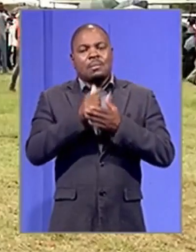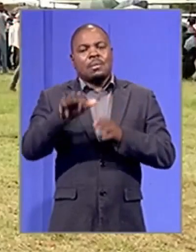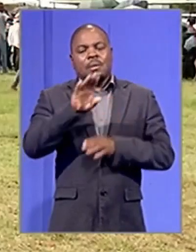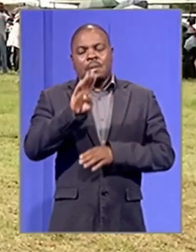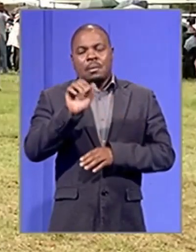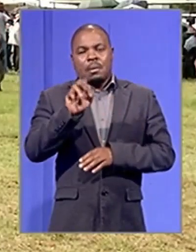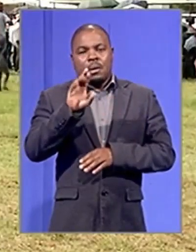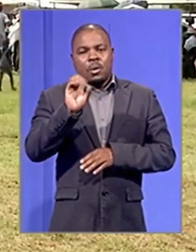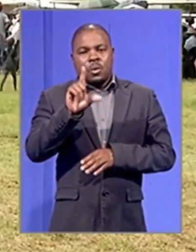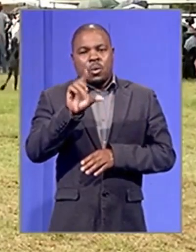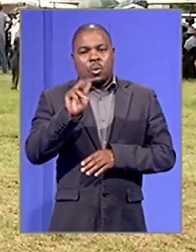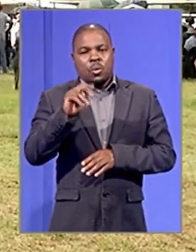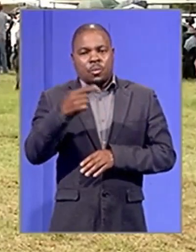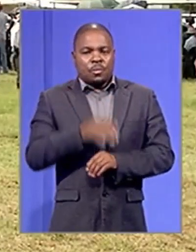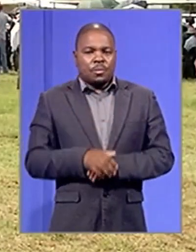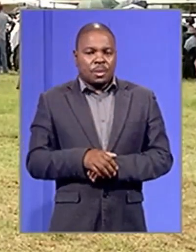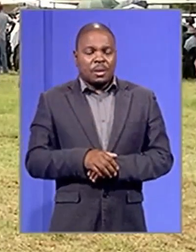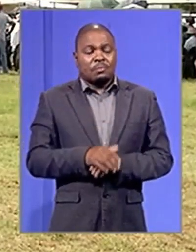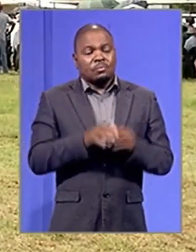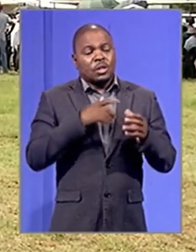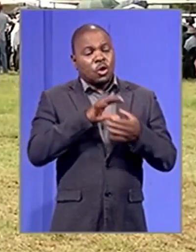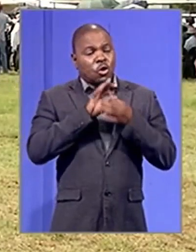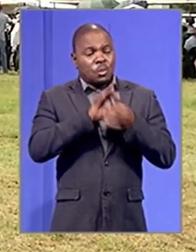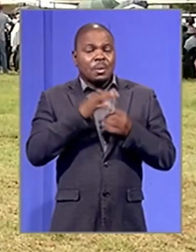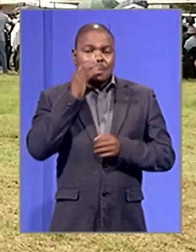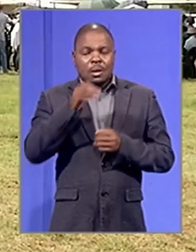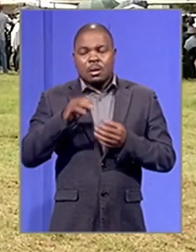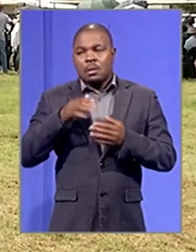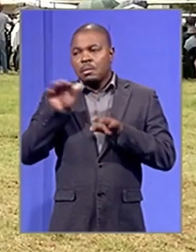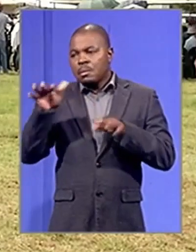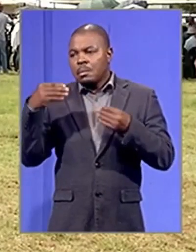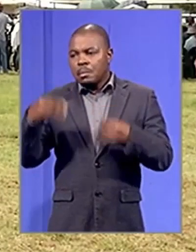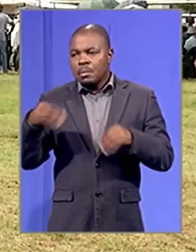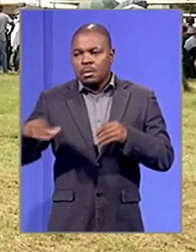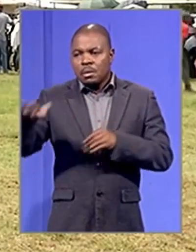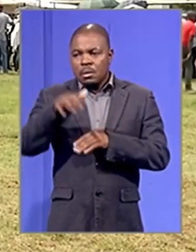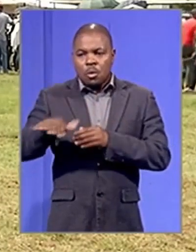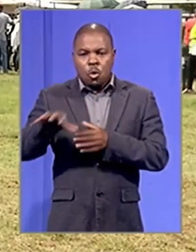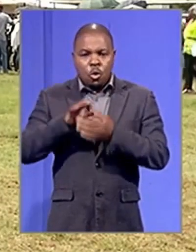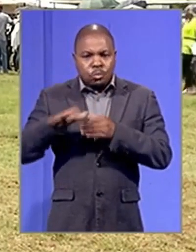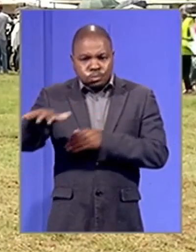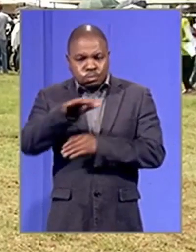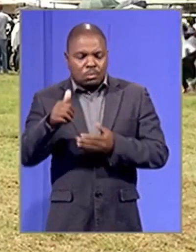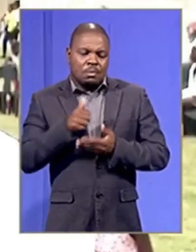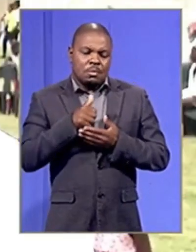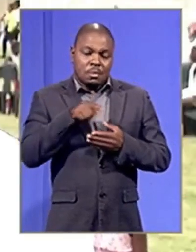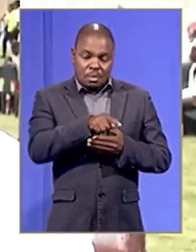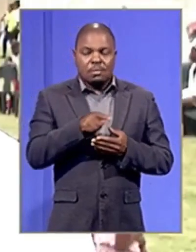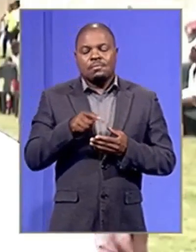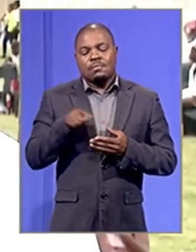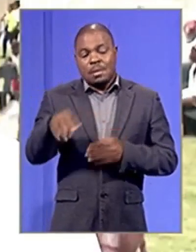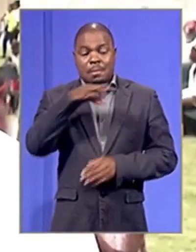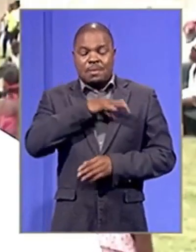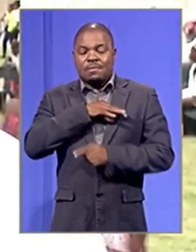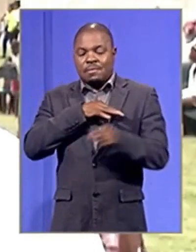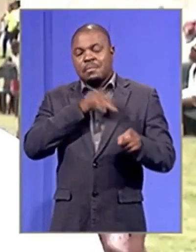maitlamo ao a dirilweng a gore bagwebipotlana ba selegae ba ungwelwe mo projekeng eno. Se re se dile rena ra